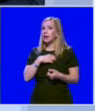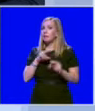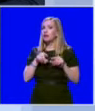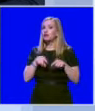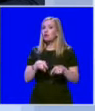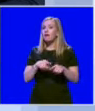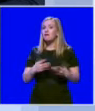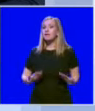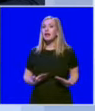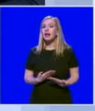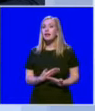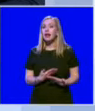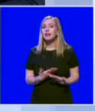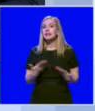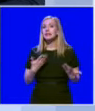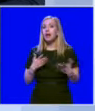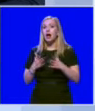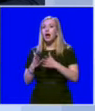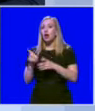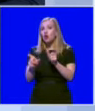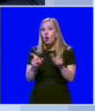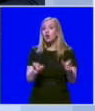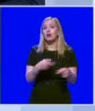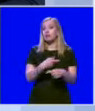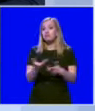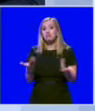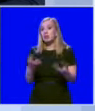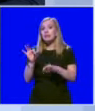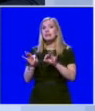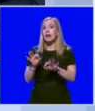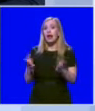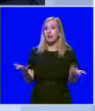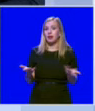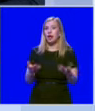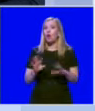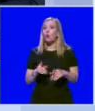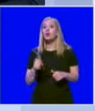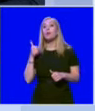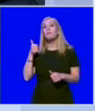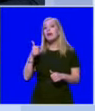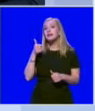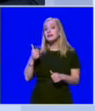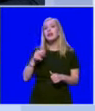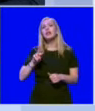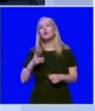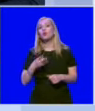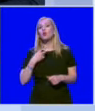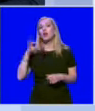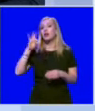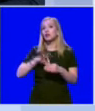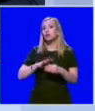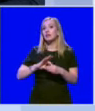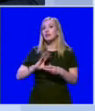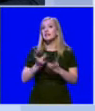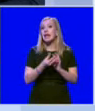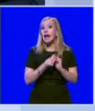че това е в интерес на хората и на избирателите. Когато обаче БСП или някой друг гласува с